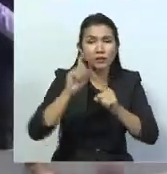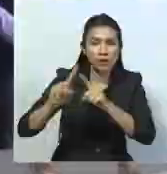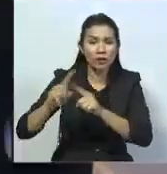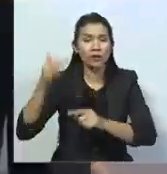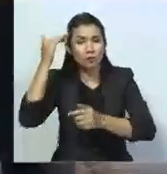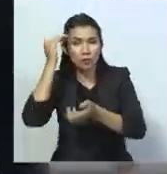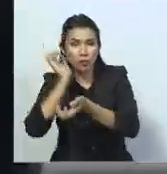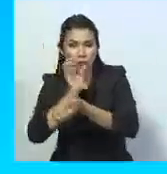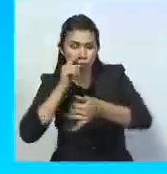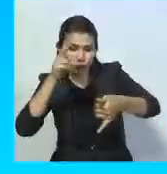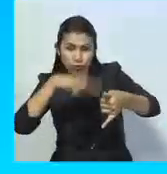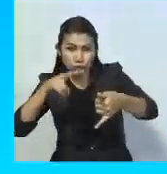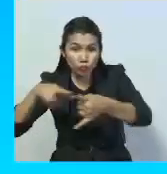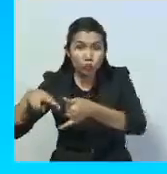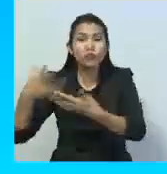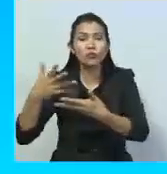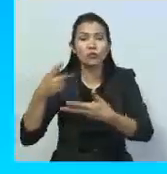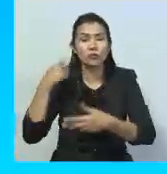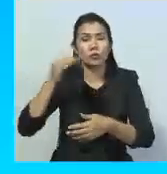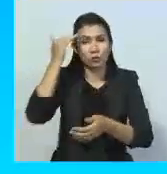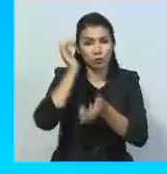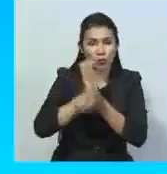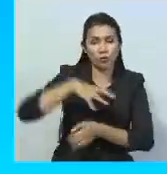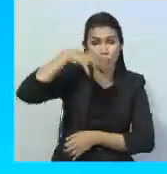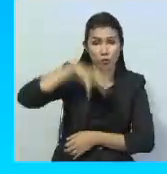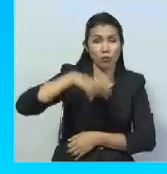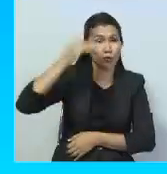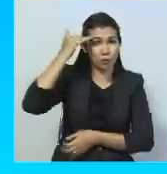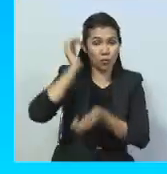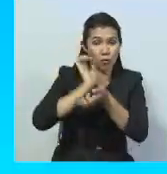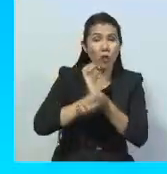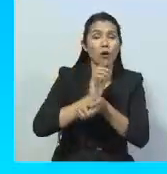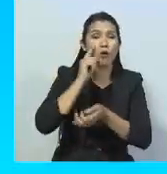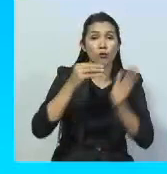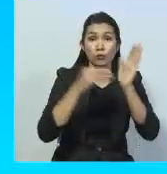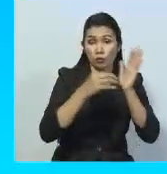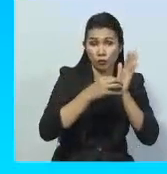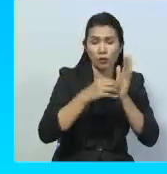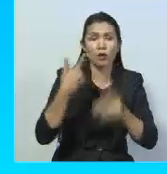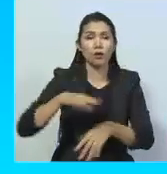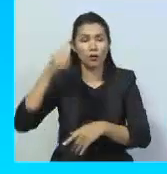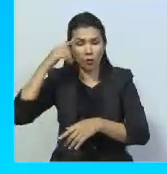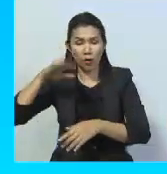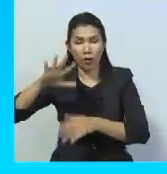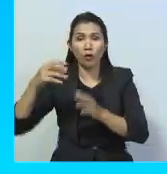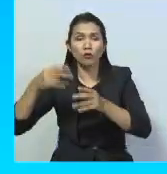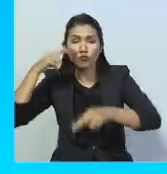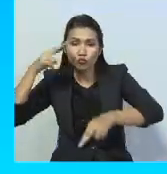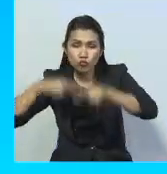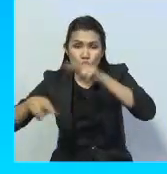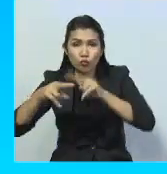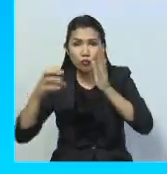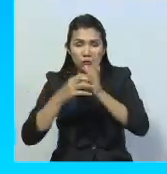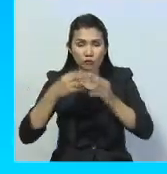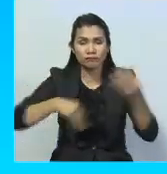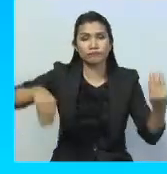กัดแล้วก็มีตำรวจนะคะจากสังกัดกองบัญชาการตำรวจนครบาลและกองบัญชาการสอบสวนกลางหมุนเวียน